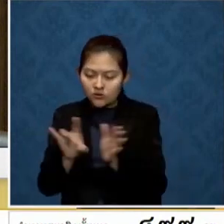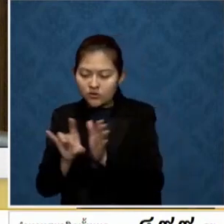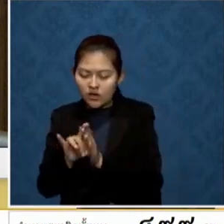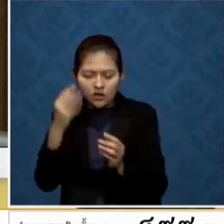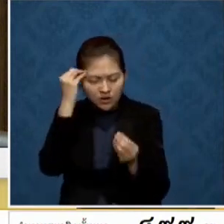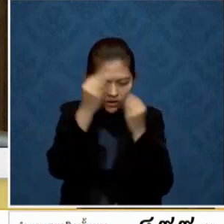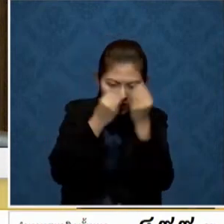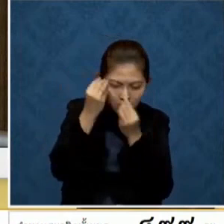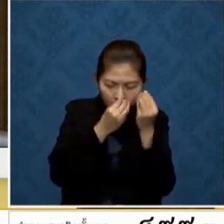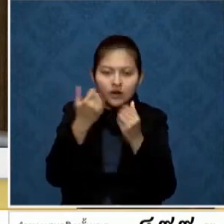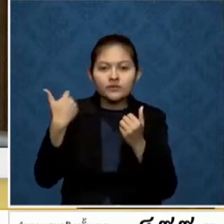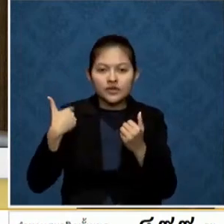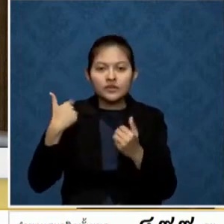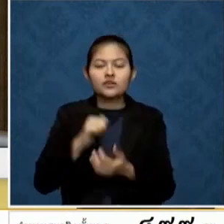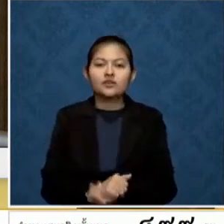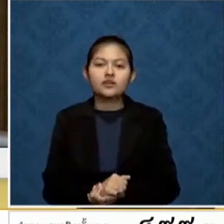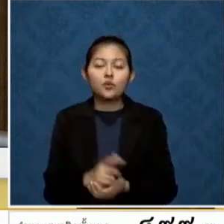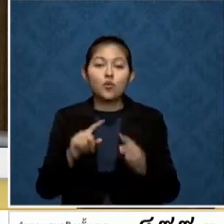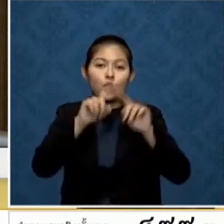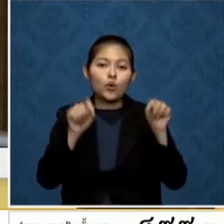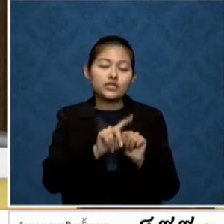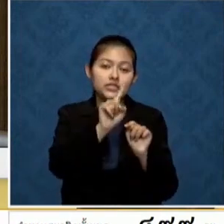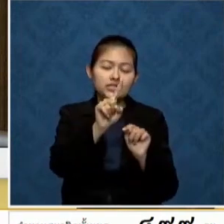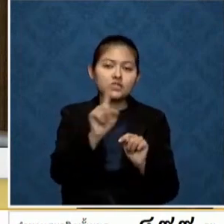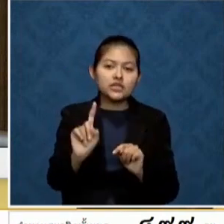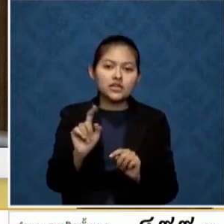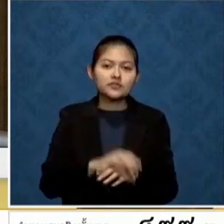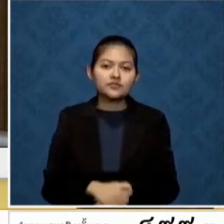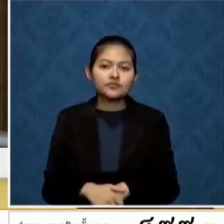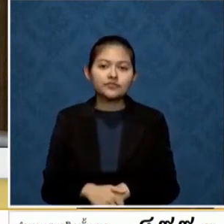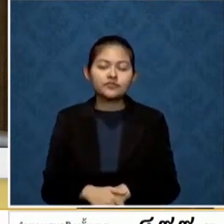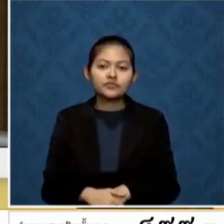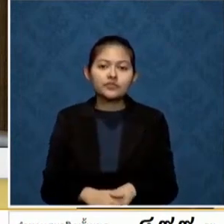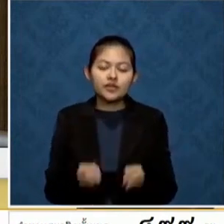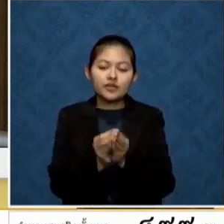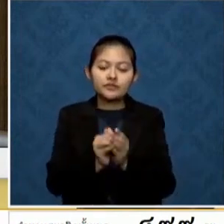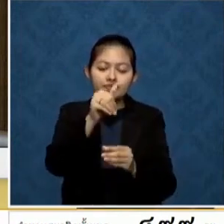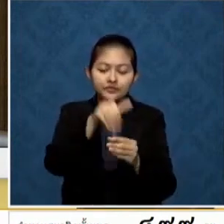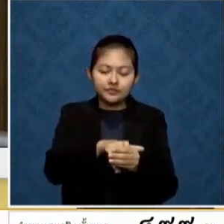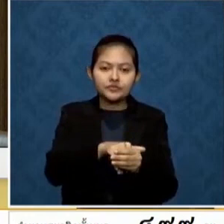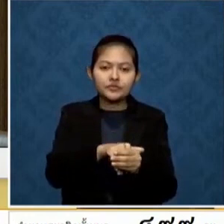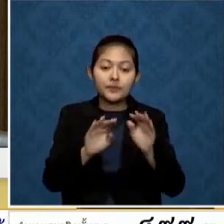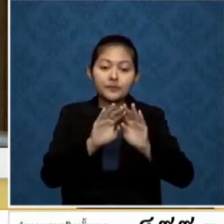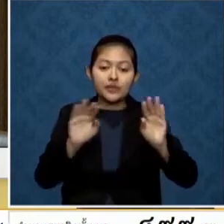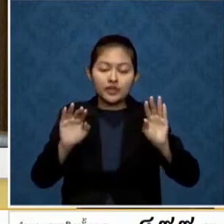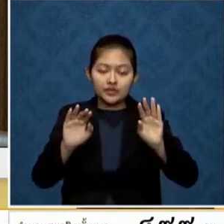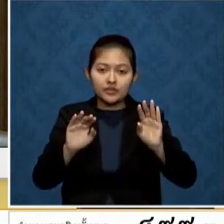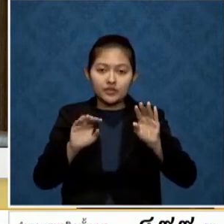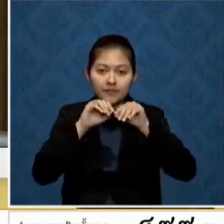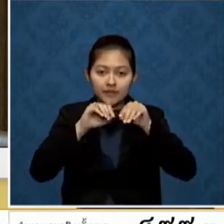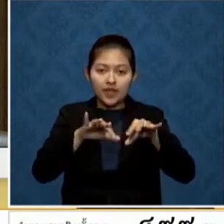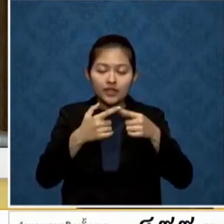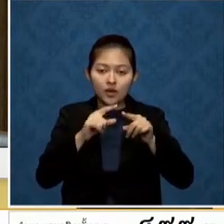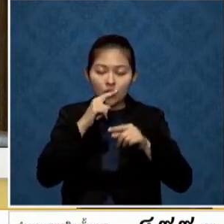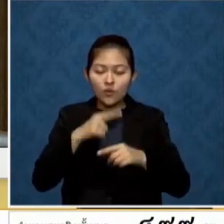สับสนอยู่นะครับผมอธิบายให้เห็นภาพแบบนี้วรรคที่ 1เขียนว่าอย่างงี้ครับว่าการออกเสียงลงคะแนนนั้นให้กระทำเป็นการเปิดเผยแต่เมื่อ